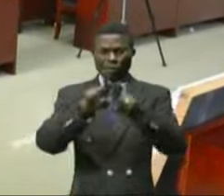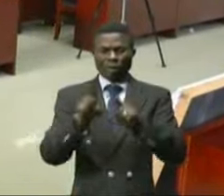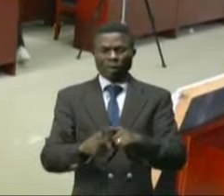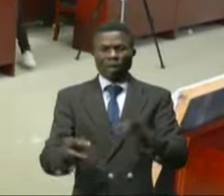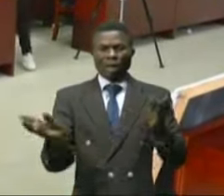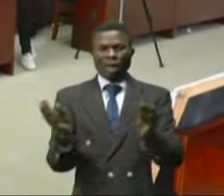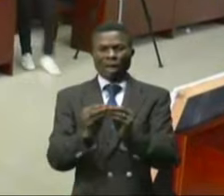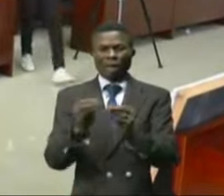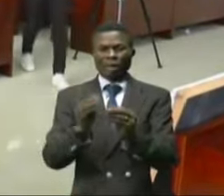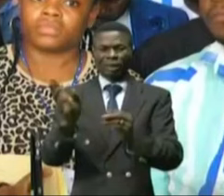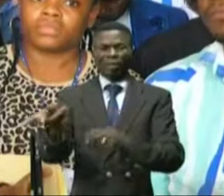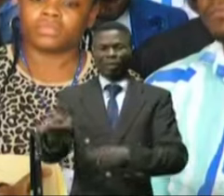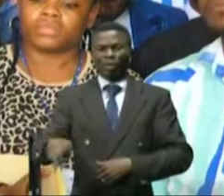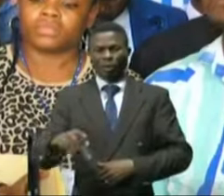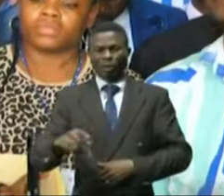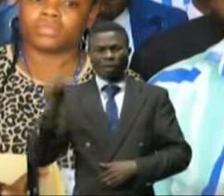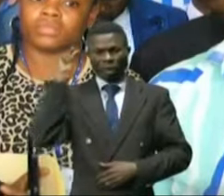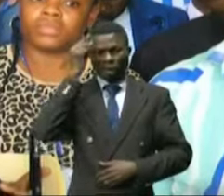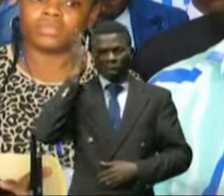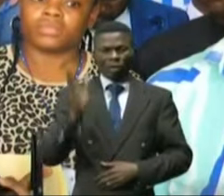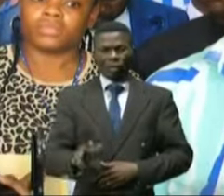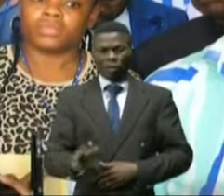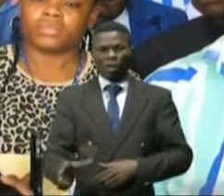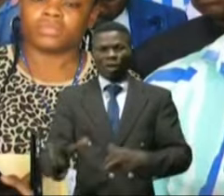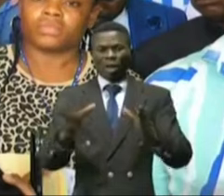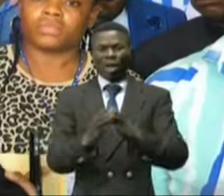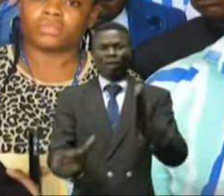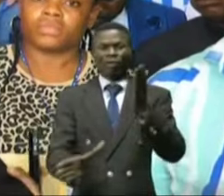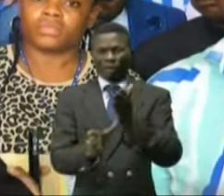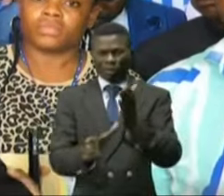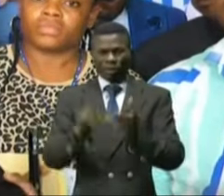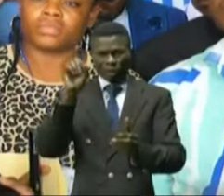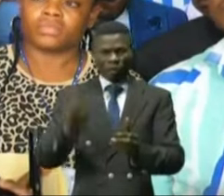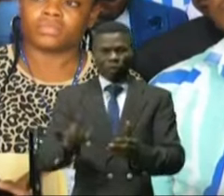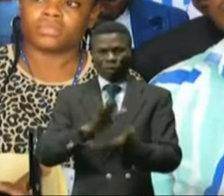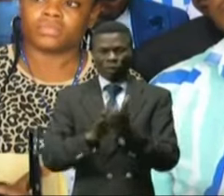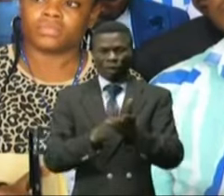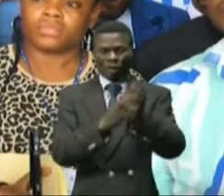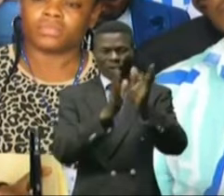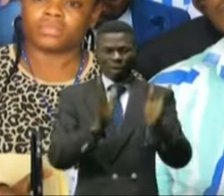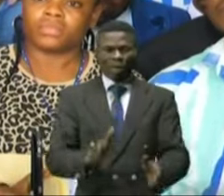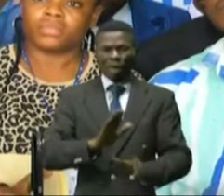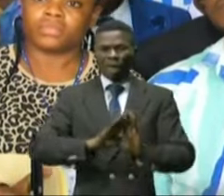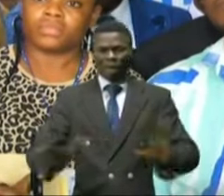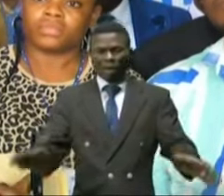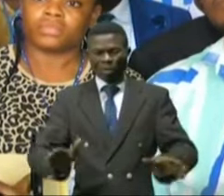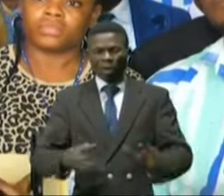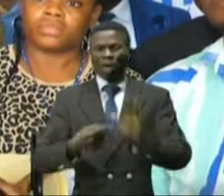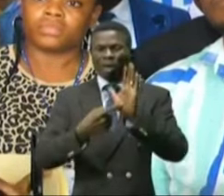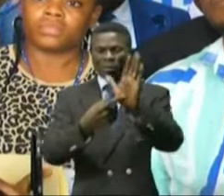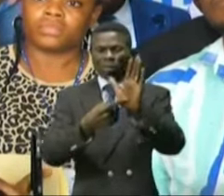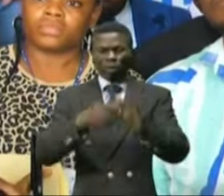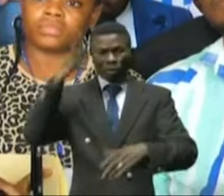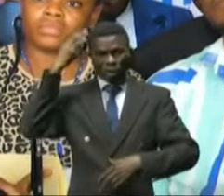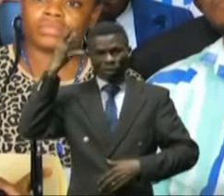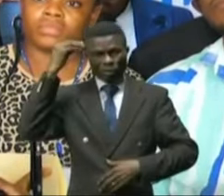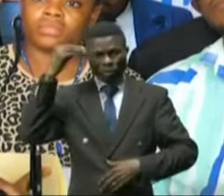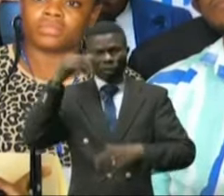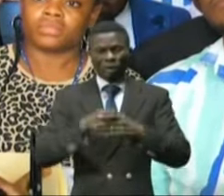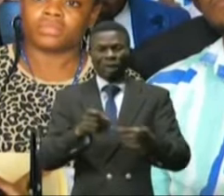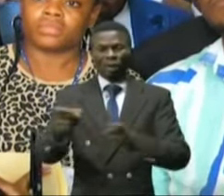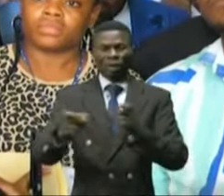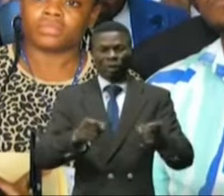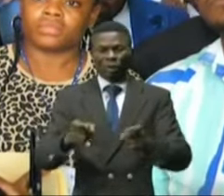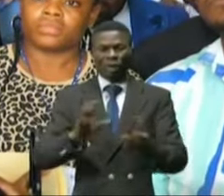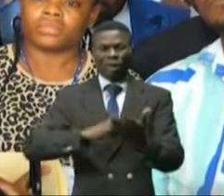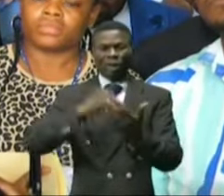assemblées provinciales. Les gouverneurs et leurs vice doivent être des managers avérés, pouvant justifier d'une expérience dans la gestion des